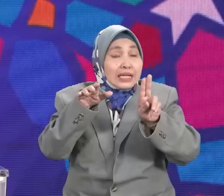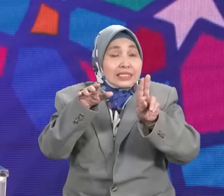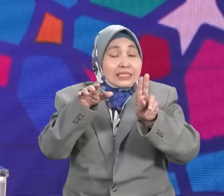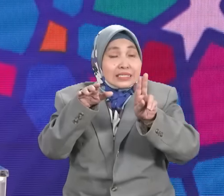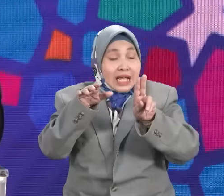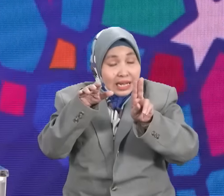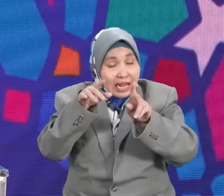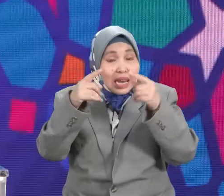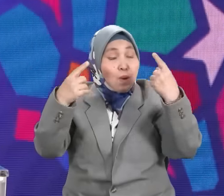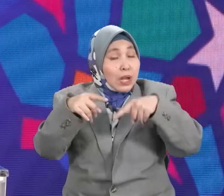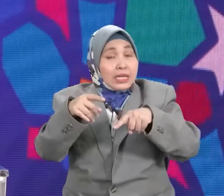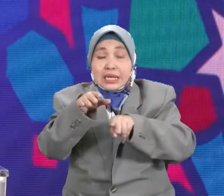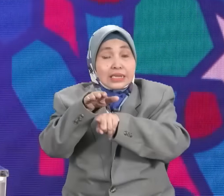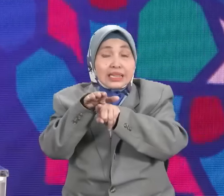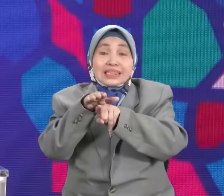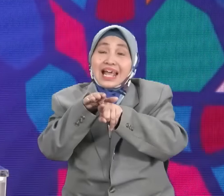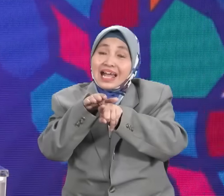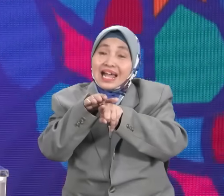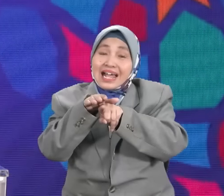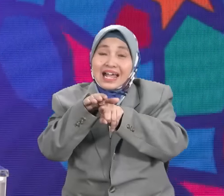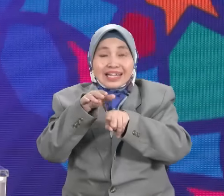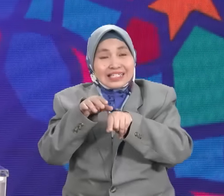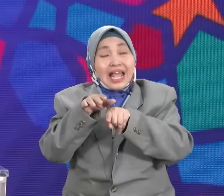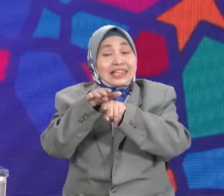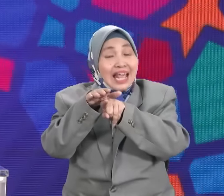dia dia tak Terangkan Nah jadi